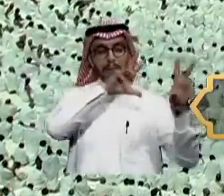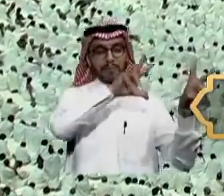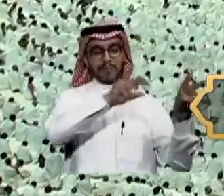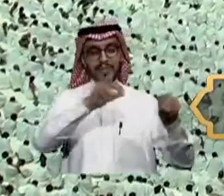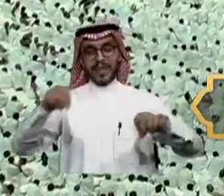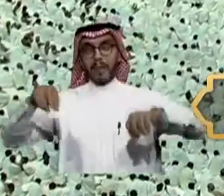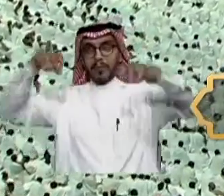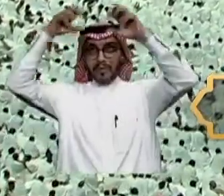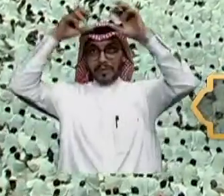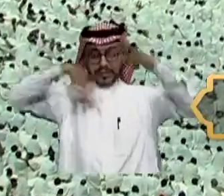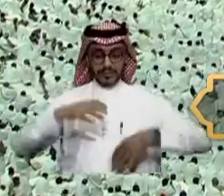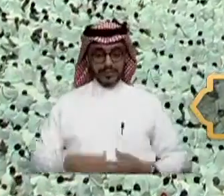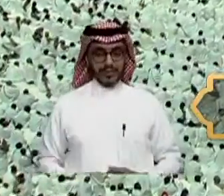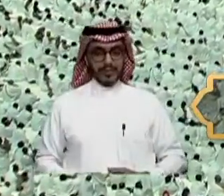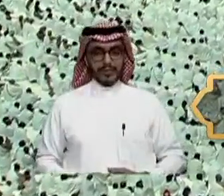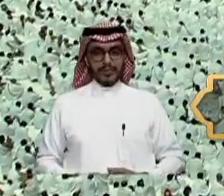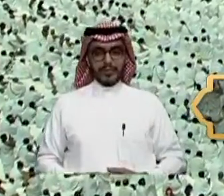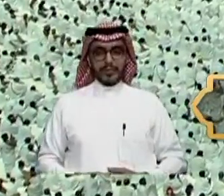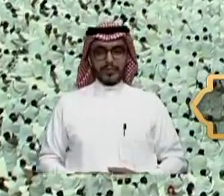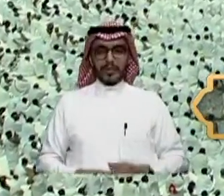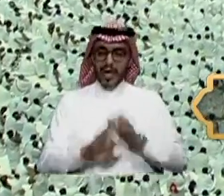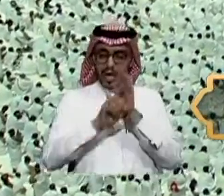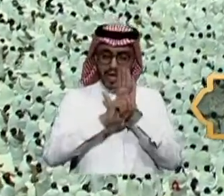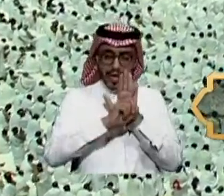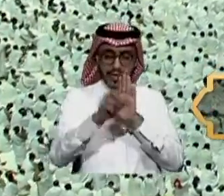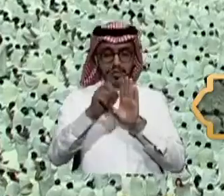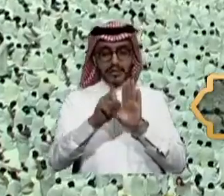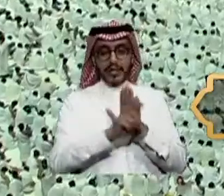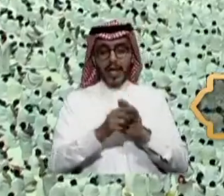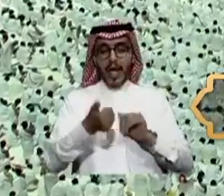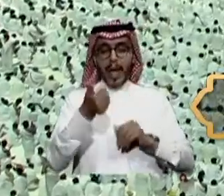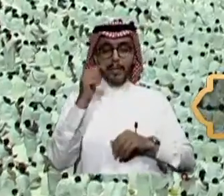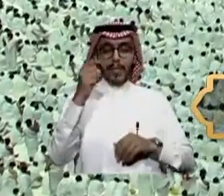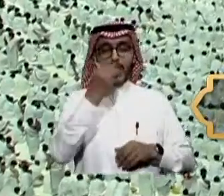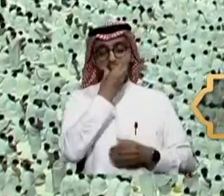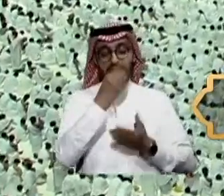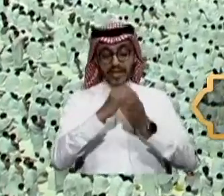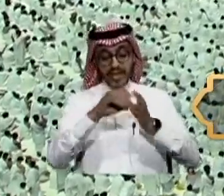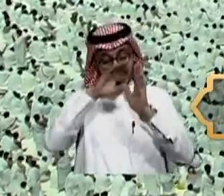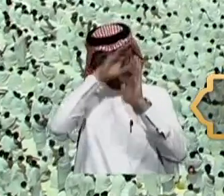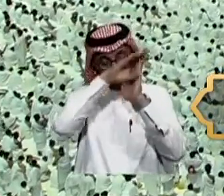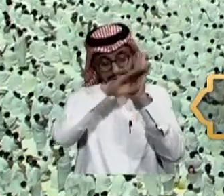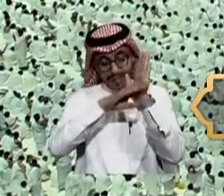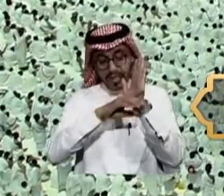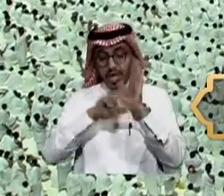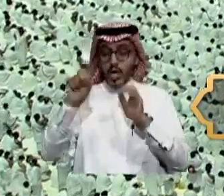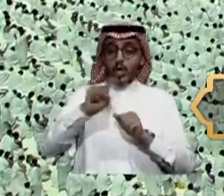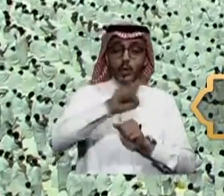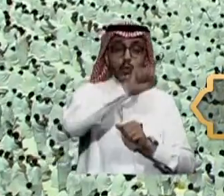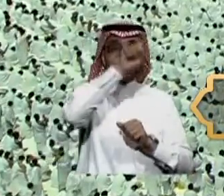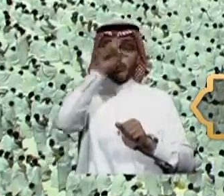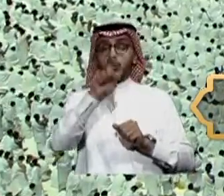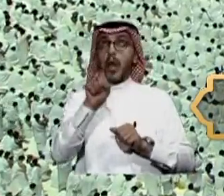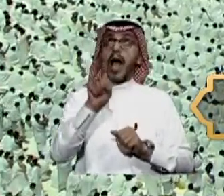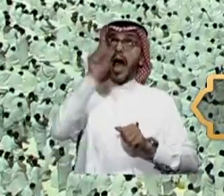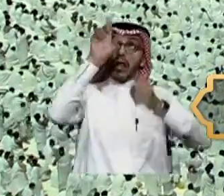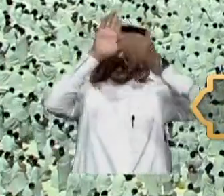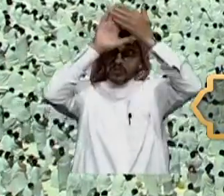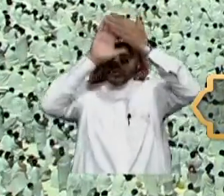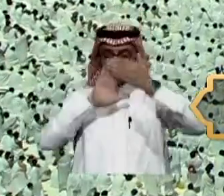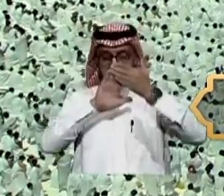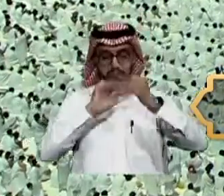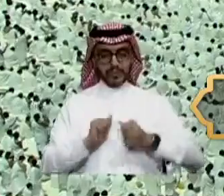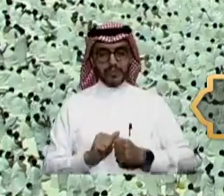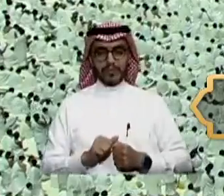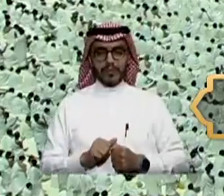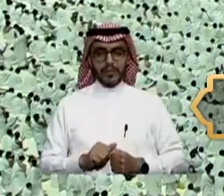عليه ووقع في روايه احمد في اخر هذا الحديث لا يسال شيئا الا اعطاه